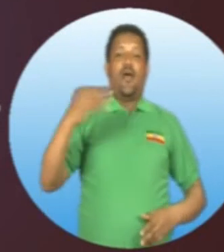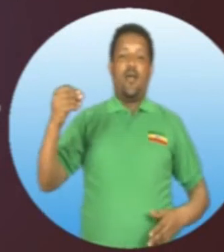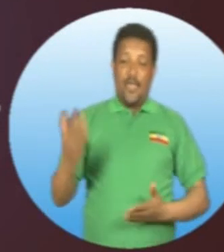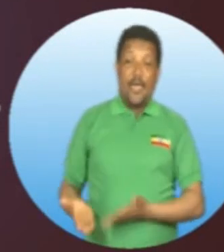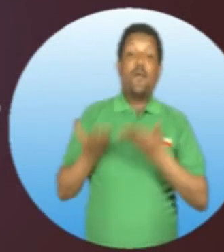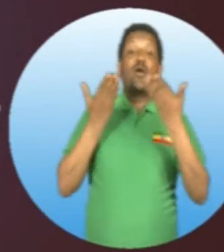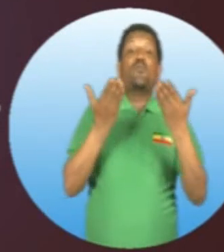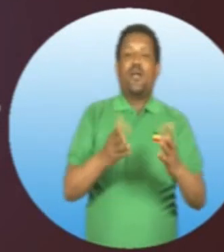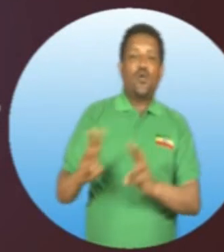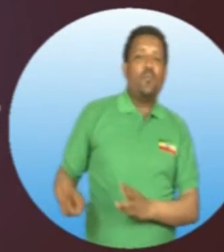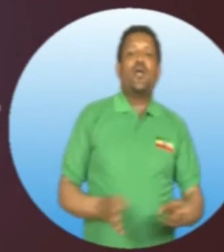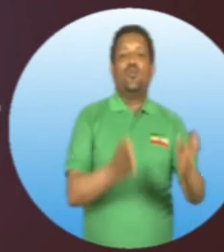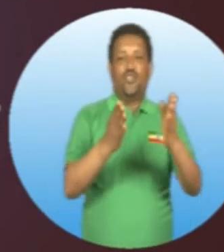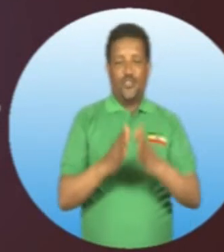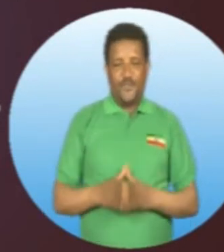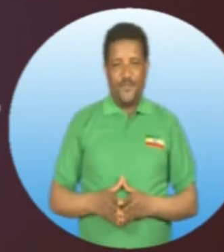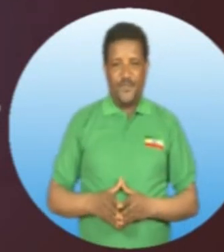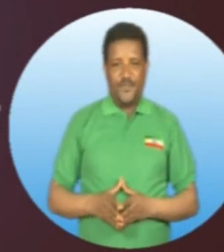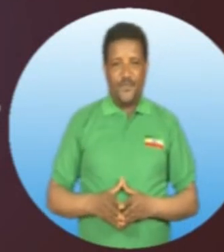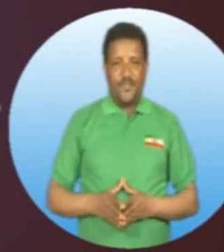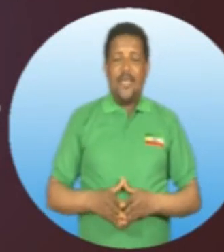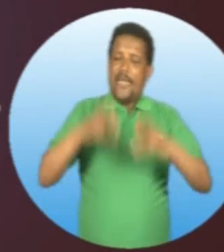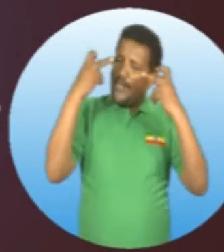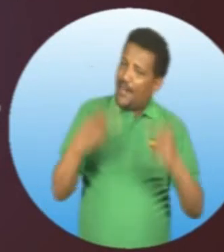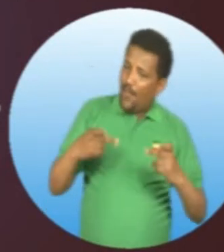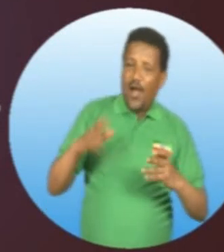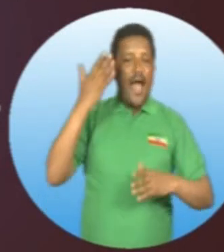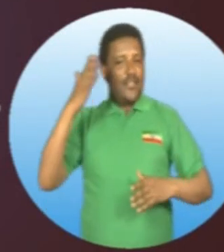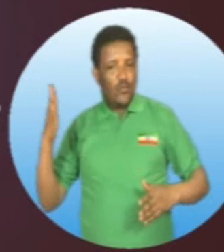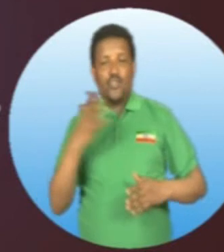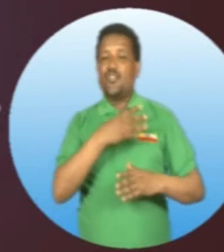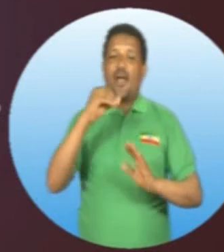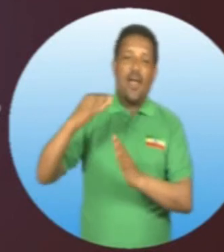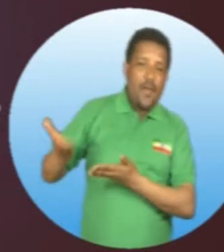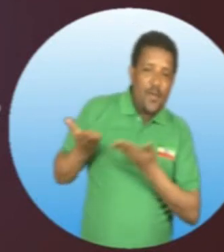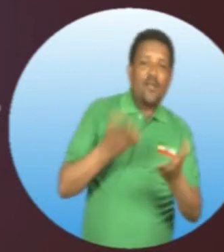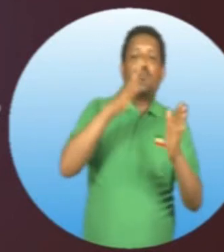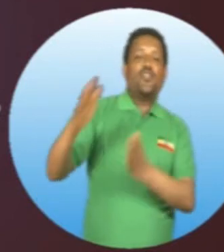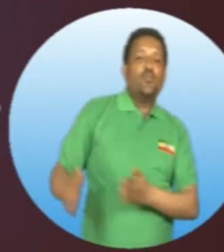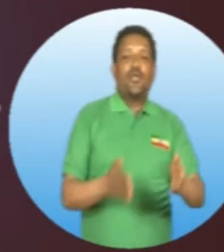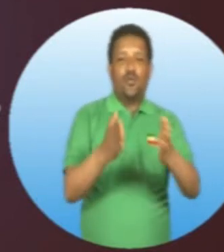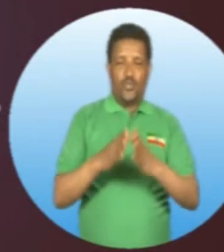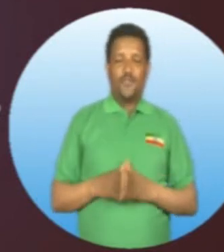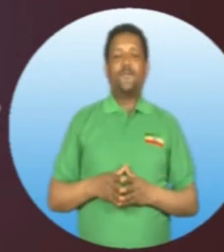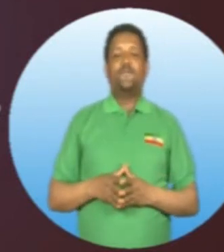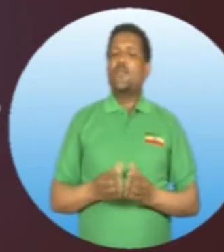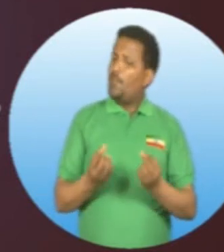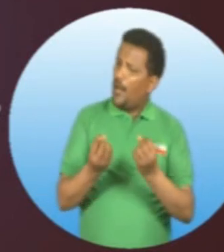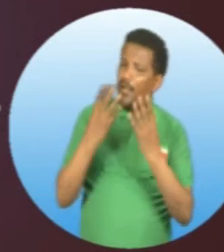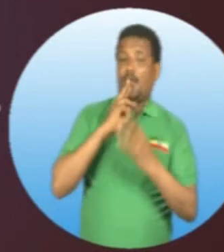አይነቶችና የሚቀርቡባቸው መንገዶች። የድራማ አይነቶችና የሚቀርቡባቸው